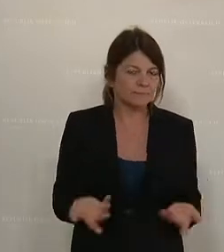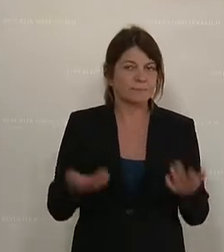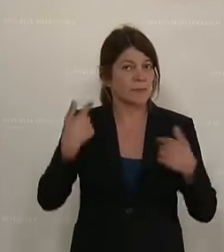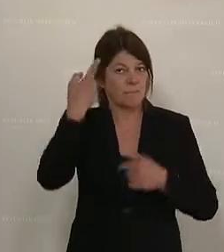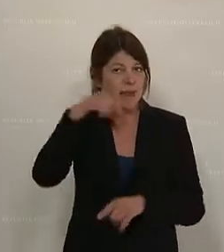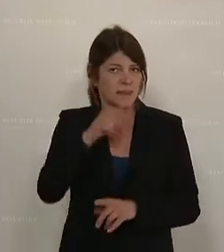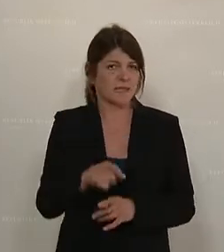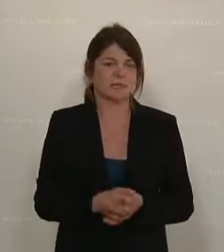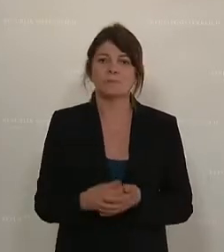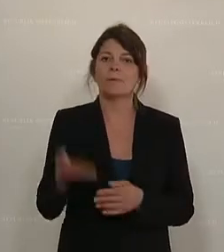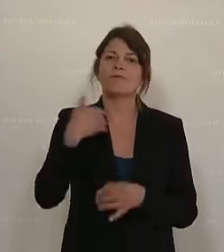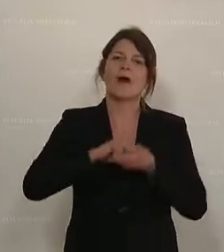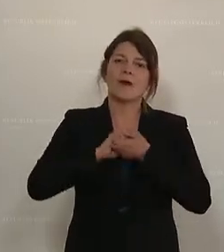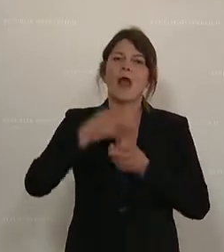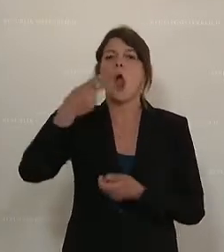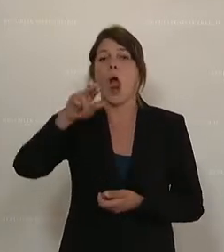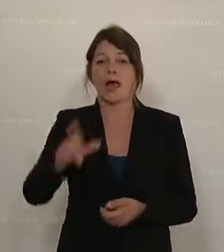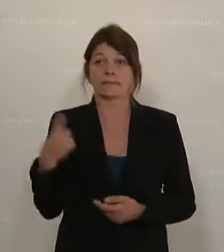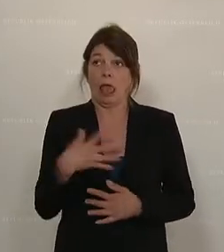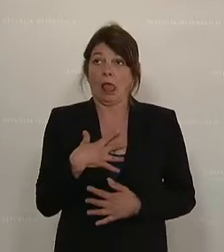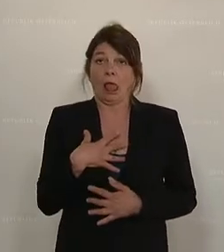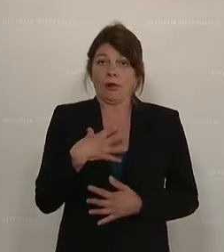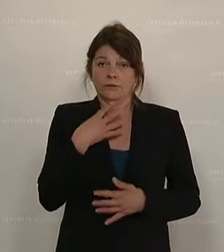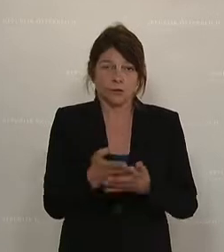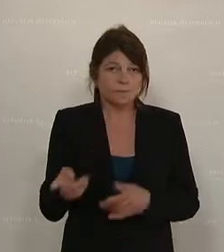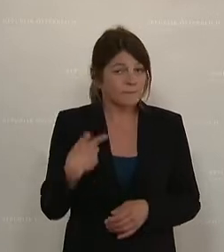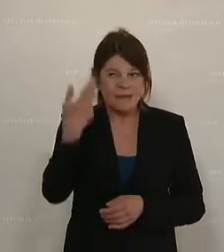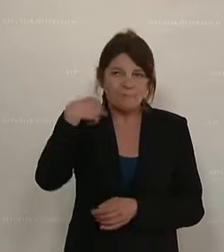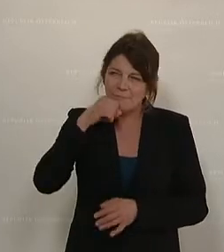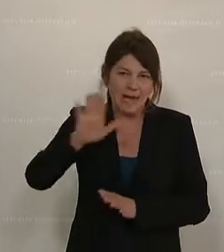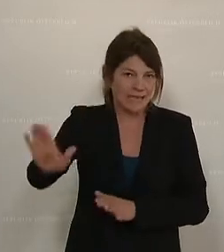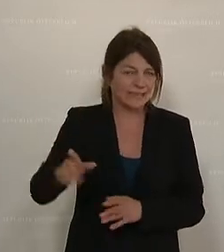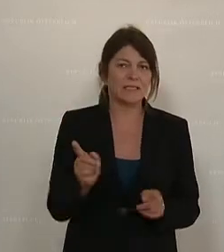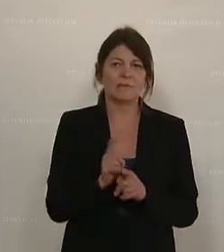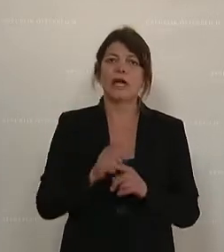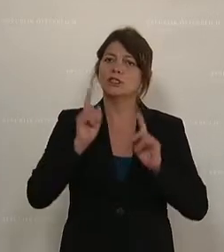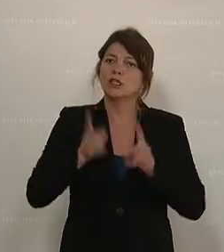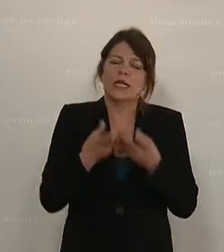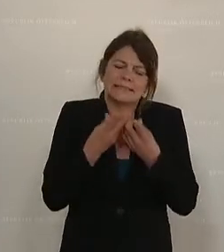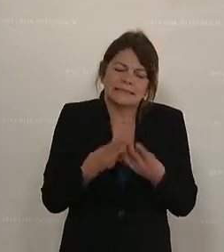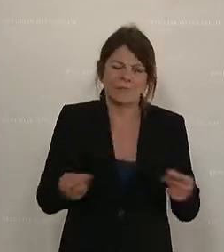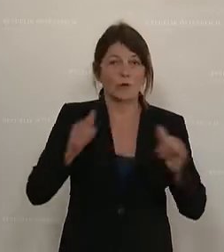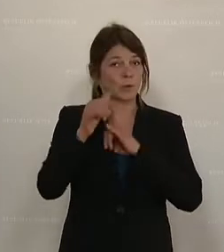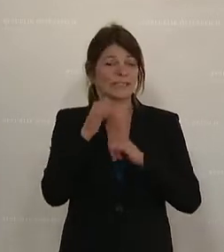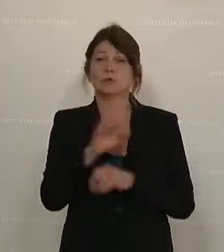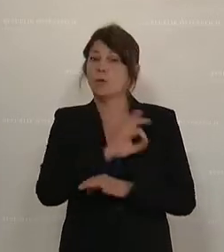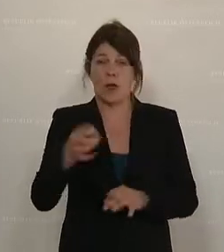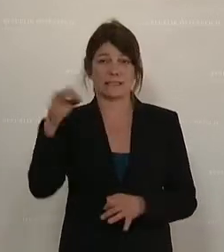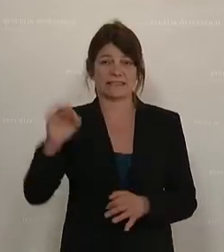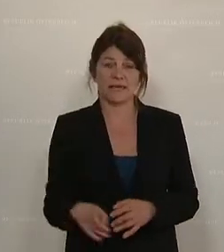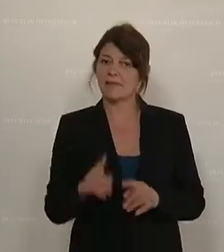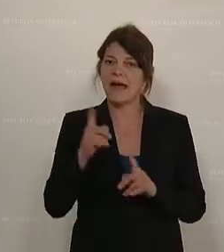nicht, bevor jetzt der Kollege Hörl-Schnapp-Abmummen kommt, ich rede hier nicht von einem radikalen, sanften Tourismus. Ich spreche von